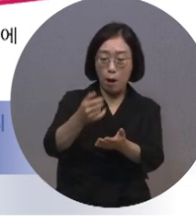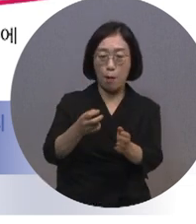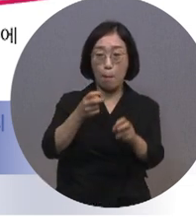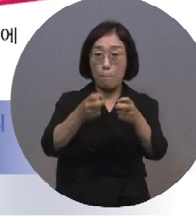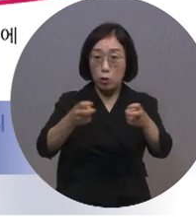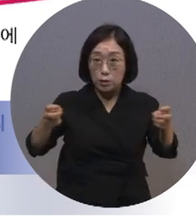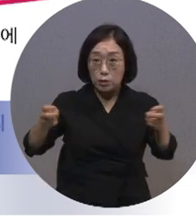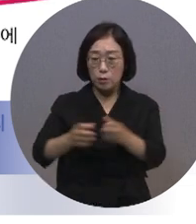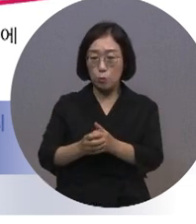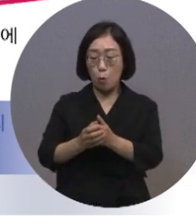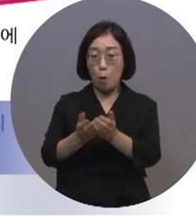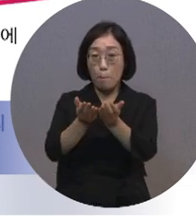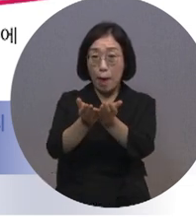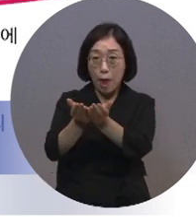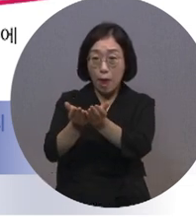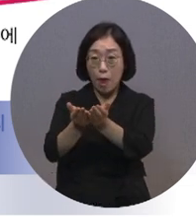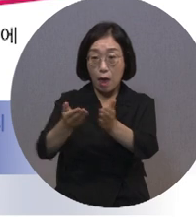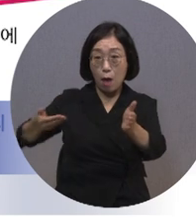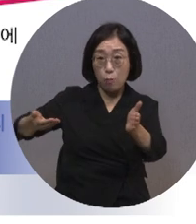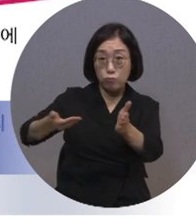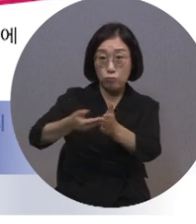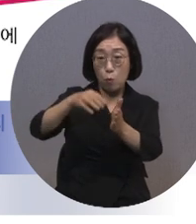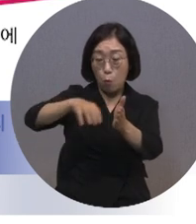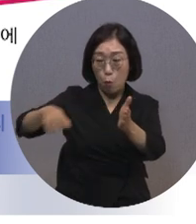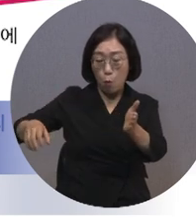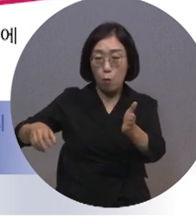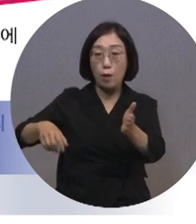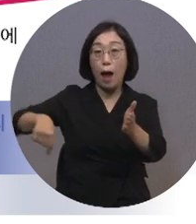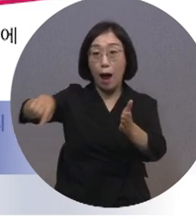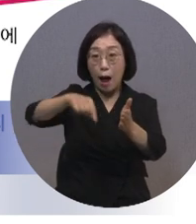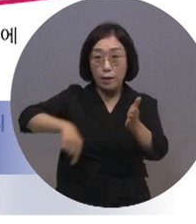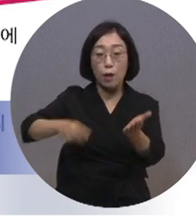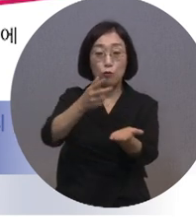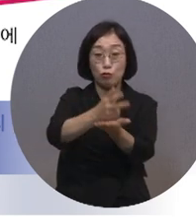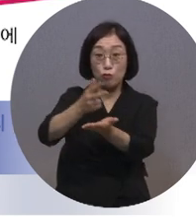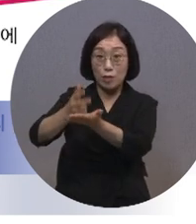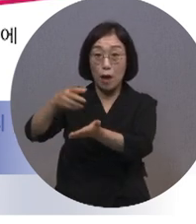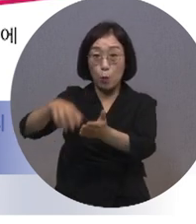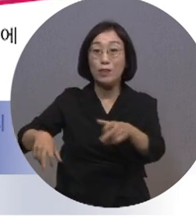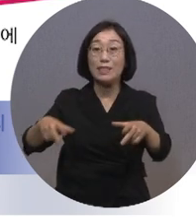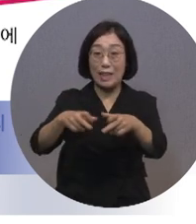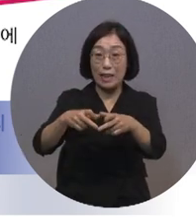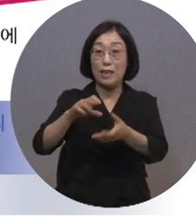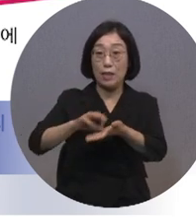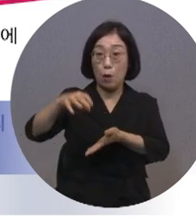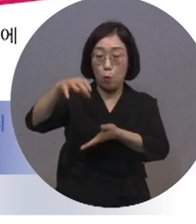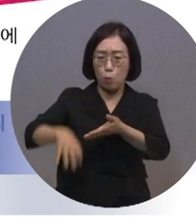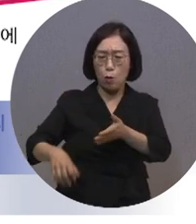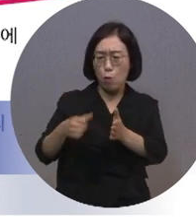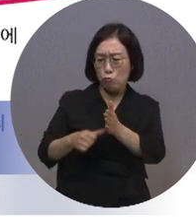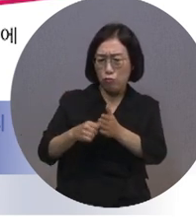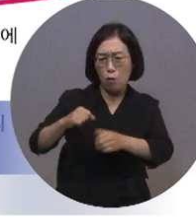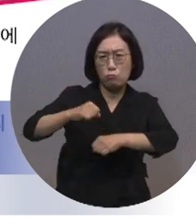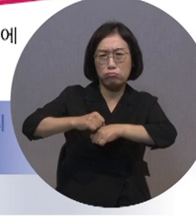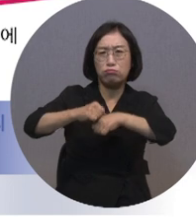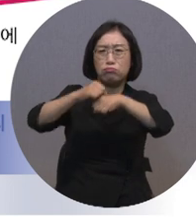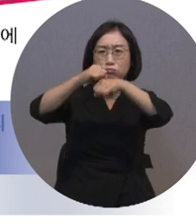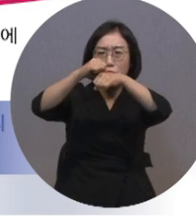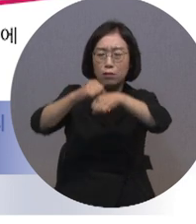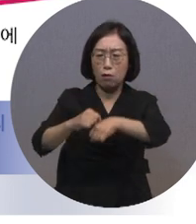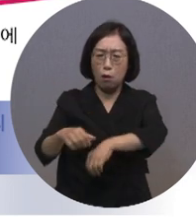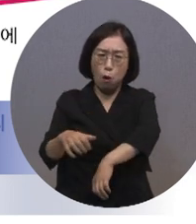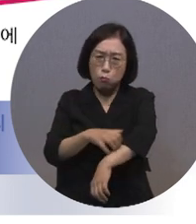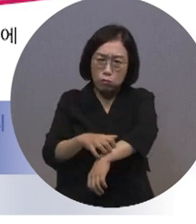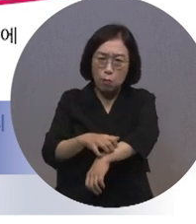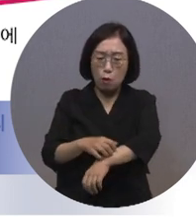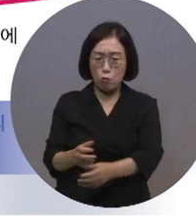터미널 등 도로에 설치된 장애인 전용 주차 구역과 그 주변에 물건을 쌓거나 진입로를 막는 등 주차를